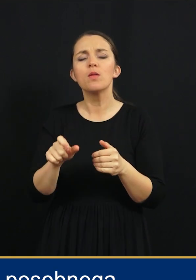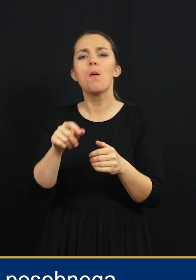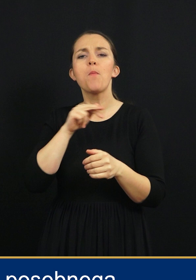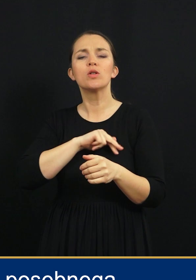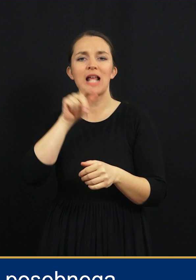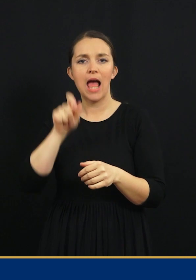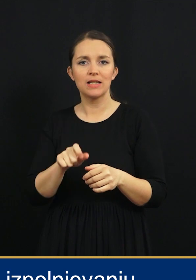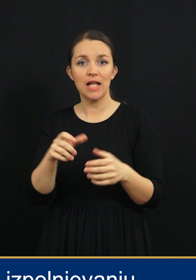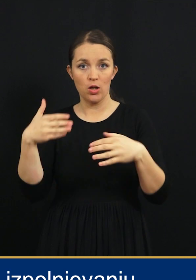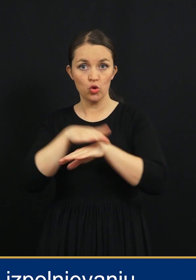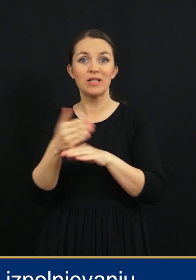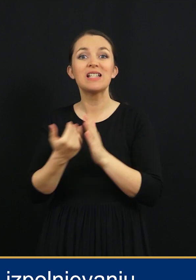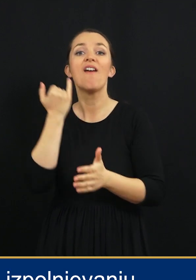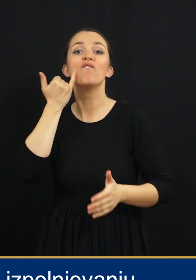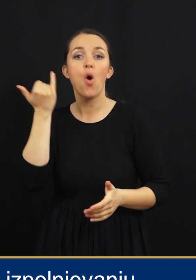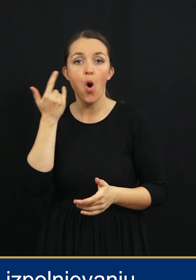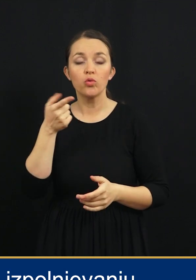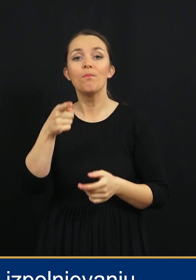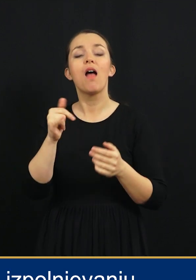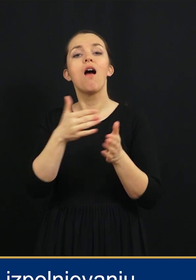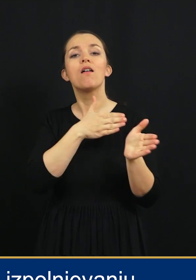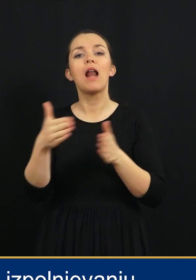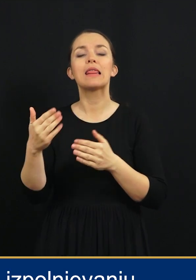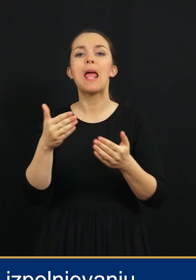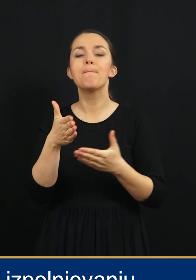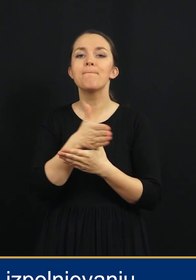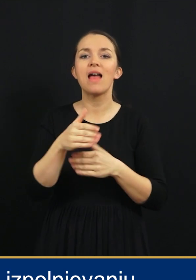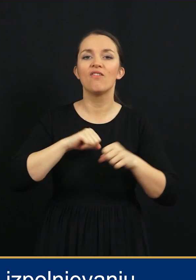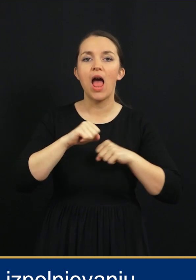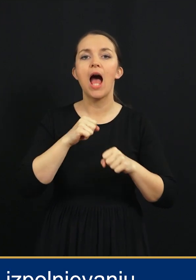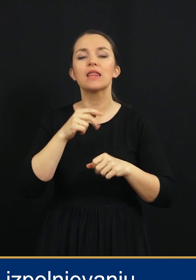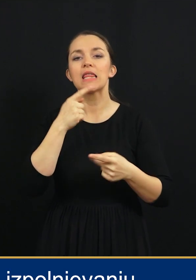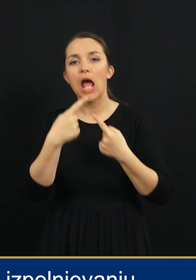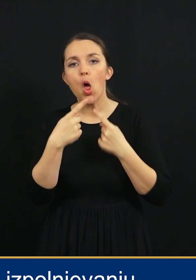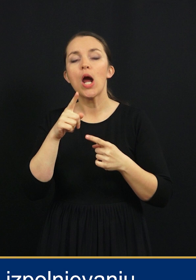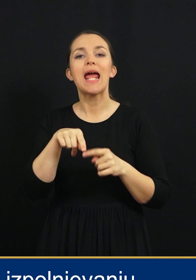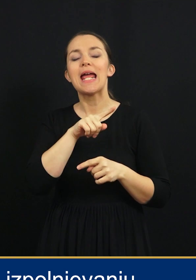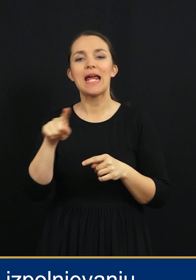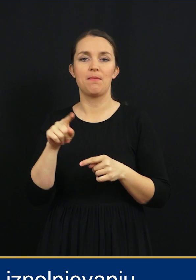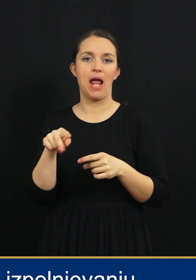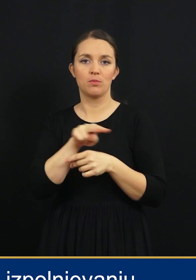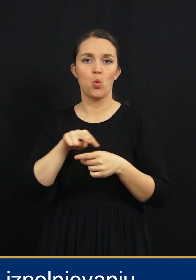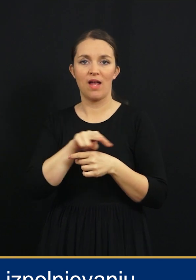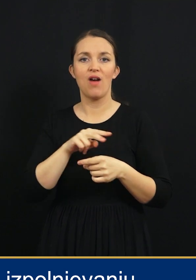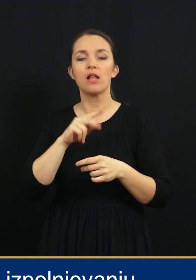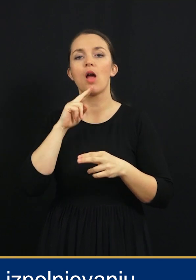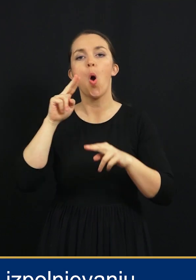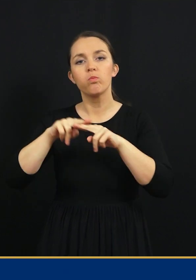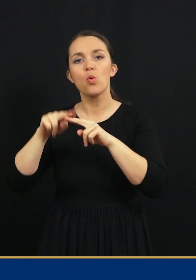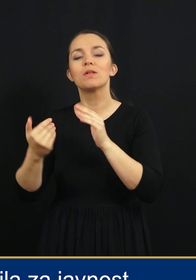narodov za vodo, k rednemu medvladnemu dialogu in izpolnjevanju ambicioznih zavez za zaščito